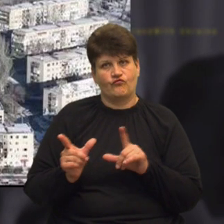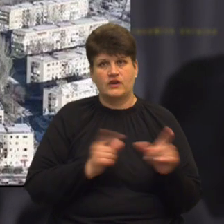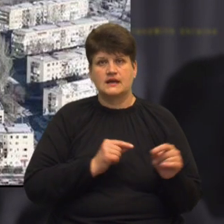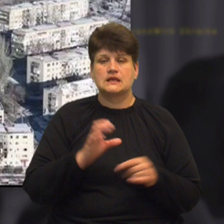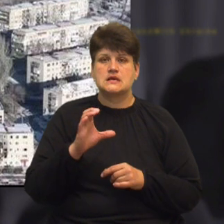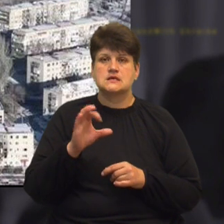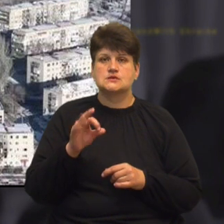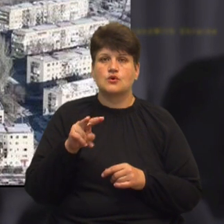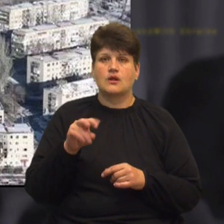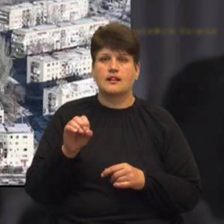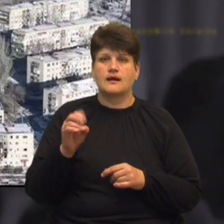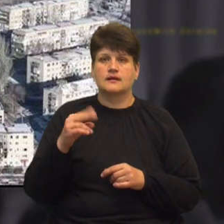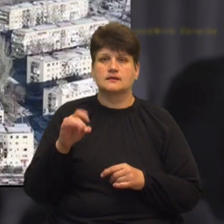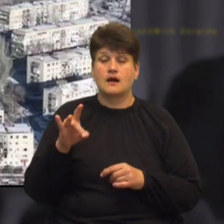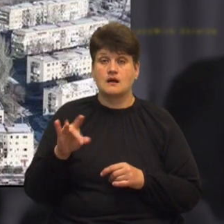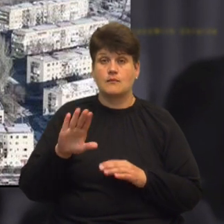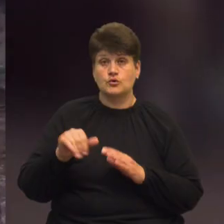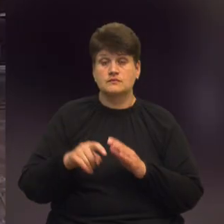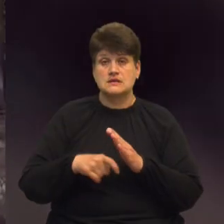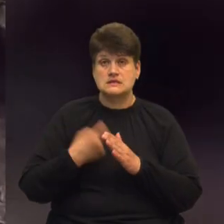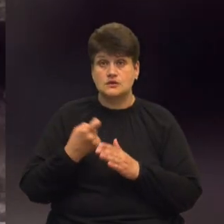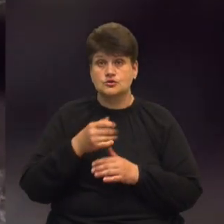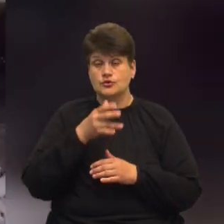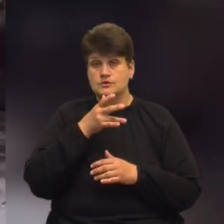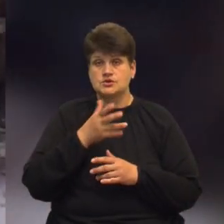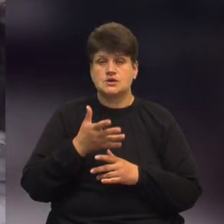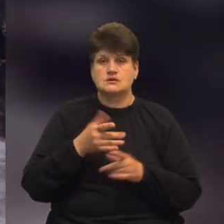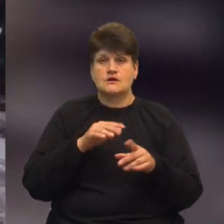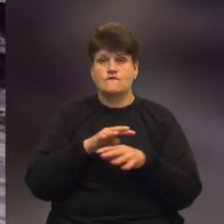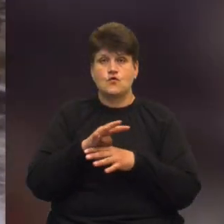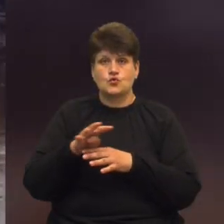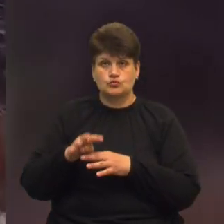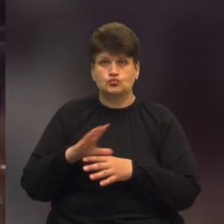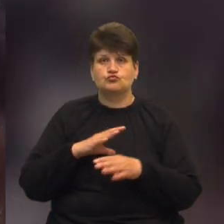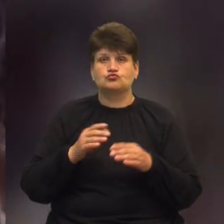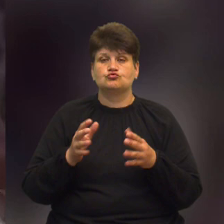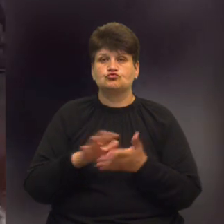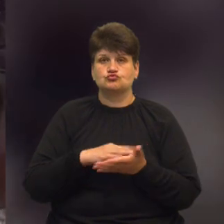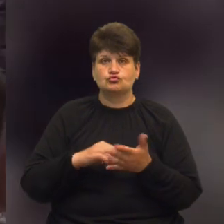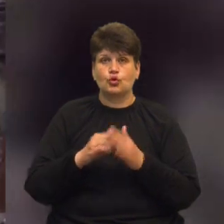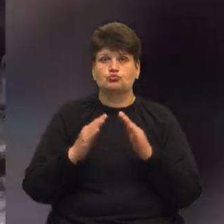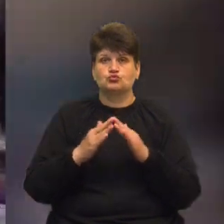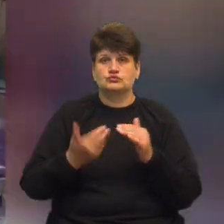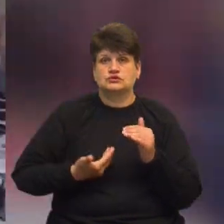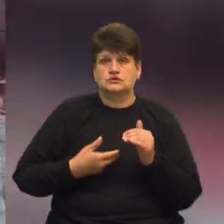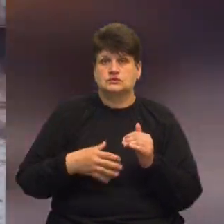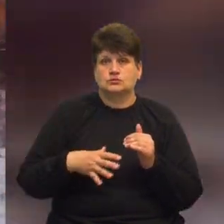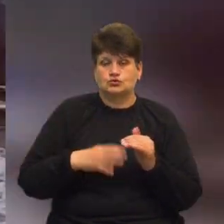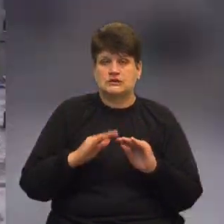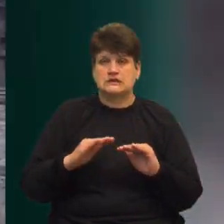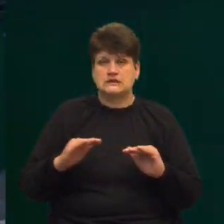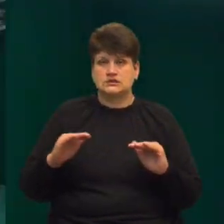розповідає Вікторія. Згодом дізналися, що під час ворожого обстрілу був зруйнований будинок, у якому вони жили, та дитсадок, де